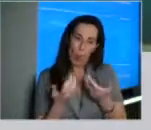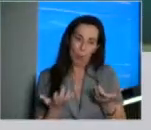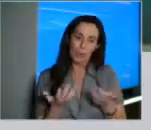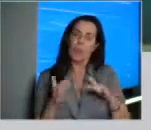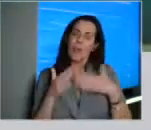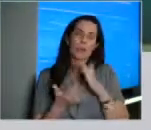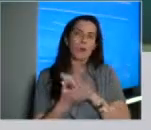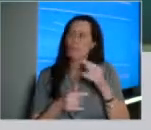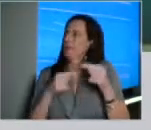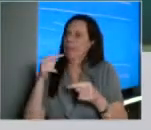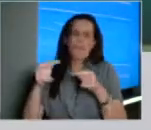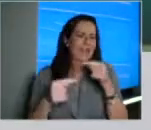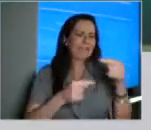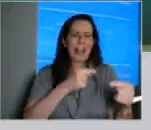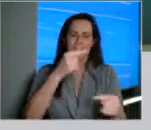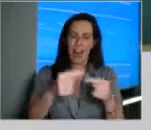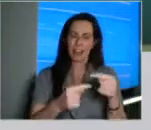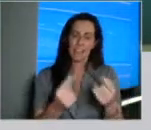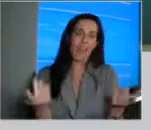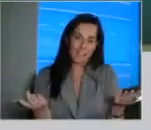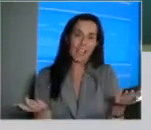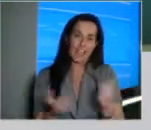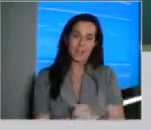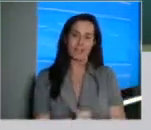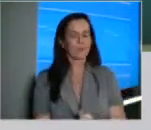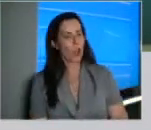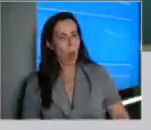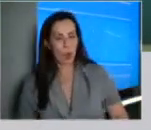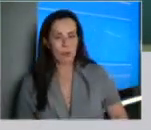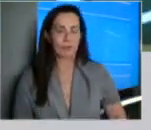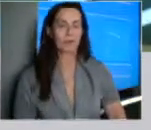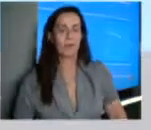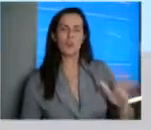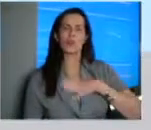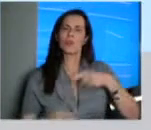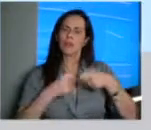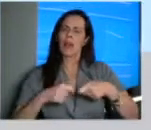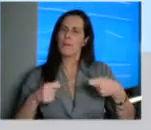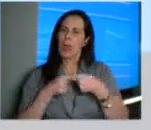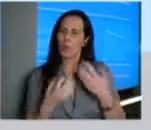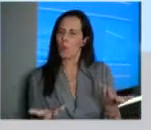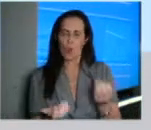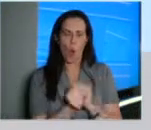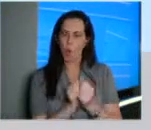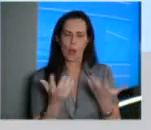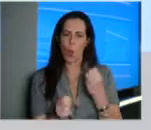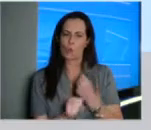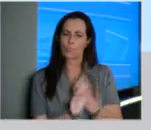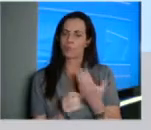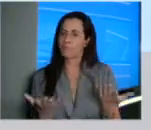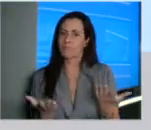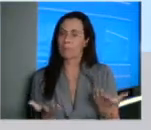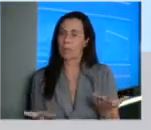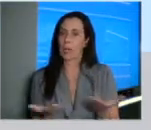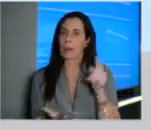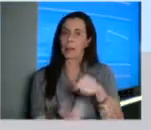ואז אתה פשוט מתגלגל מדבר לדבר לדבר. אוקיי, מי שרוצה להיות חבר בארגון או לתרום, איך עושים את זה? איך